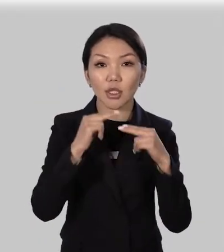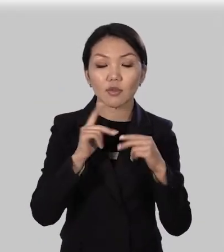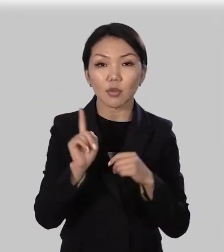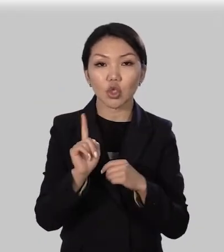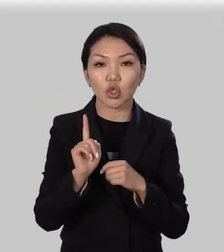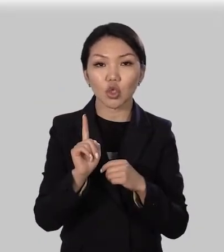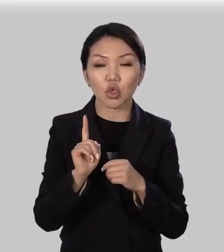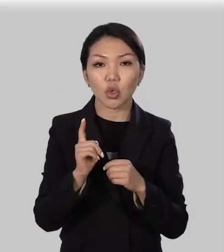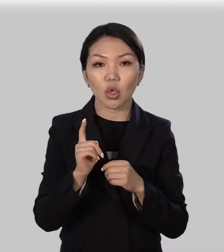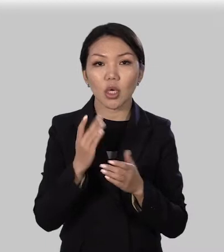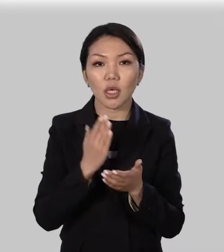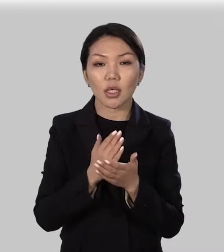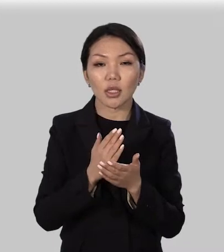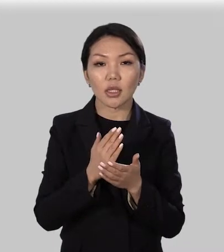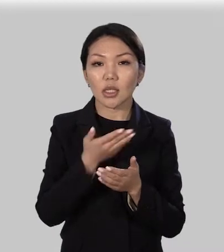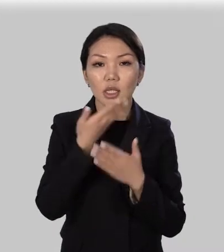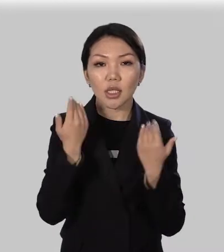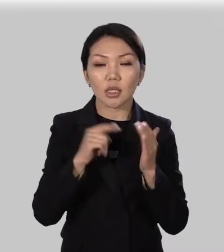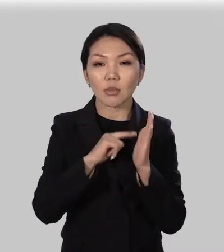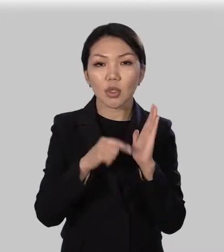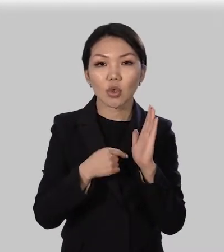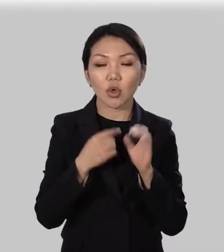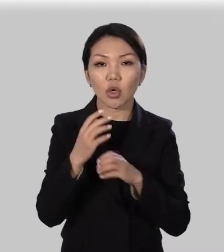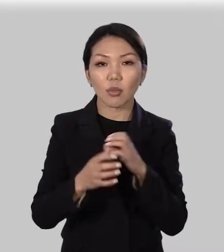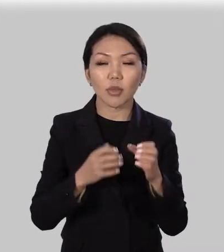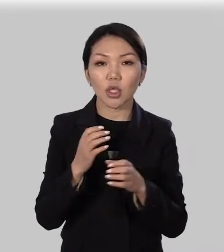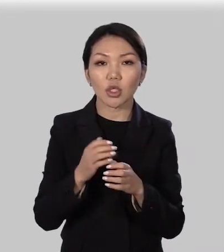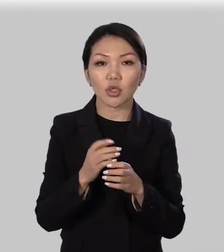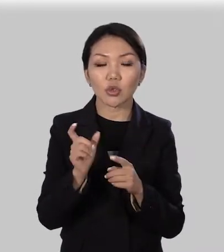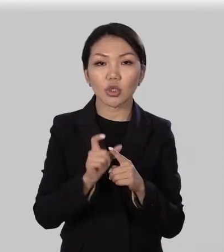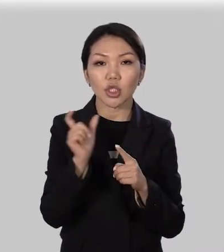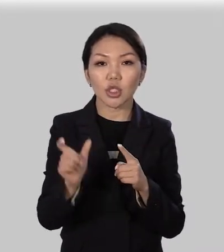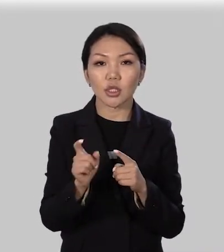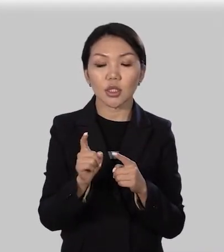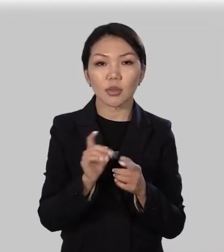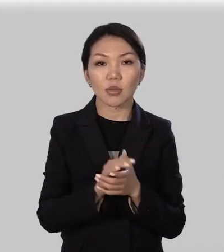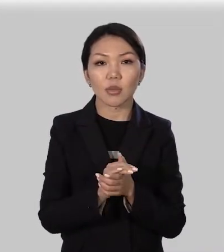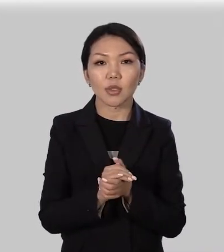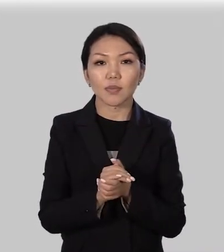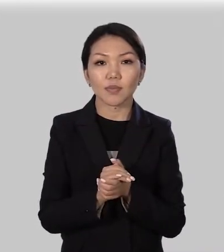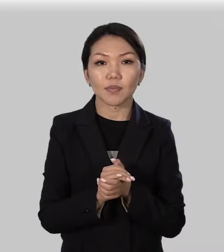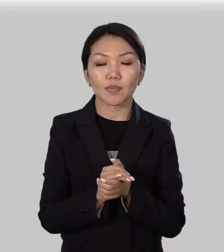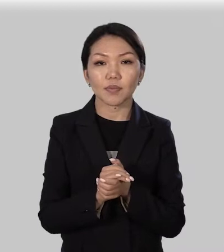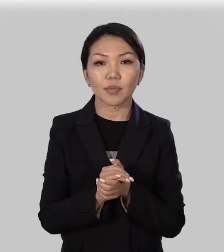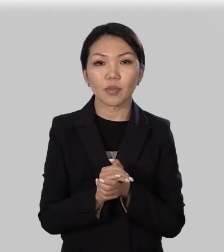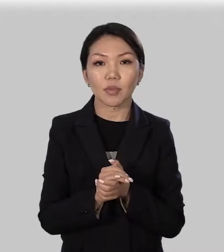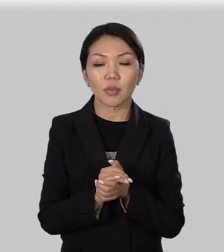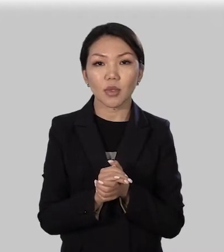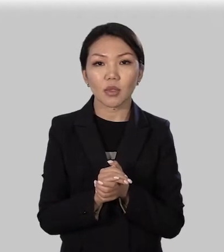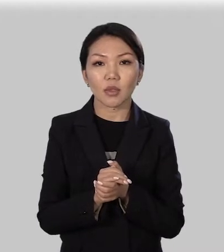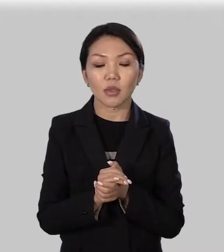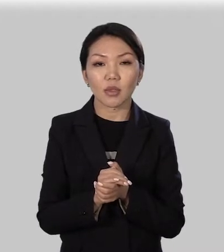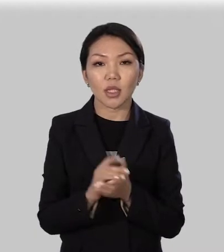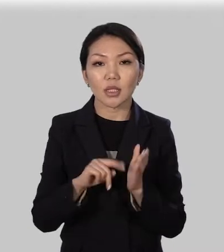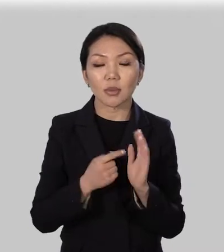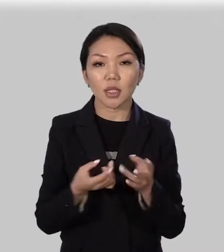обратили внимание на отсутствие запятой между придаточными предложениями? Это не единственный случай, когда перед придаточной частью не